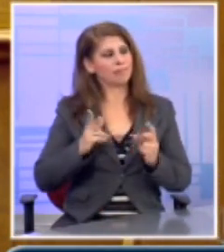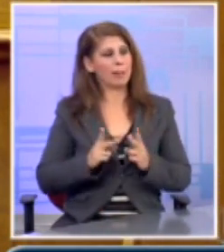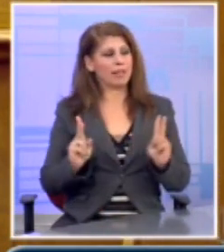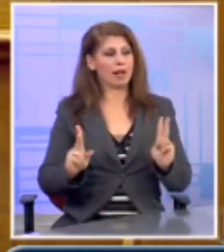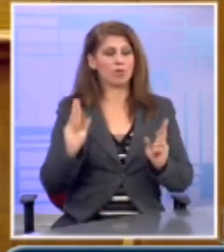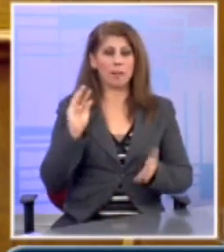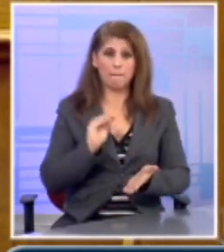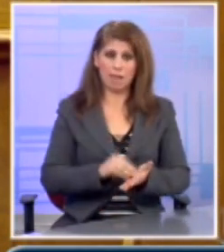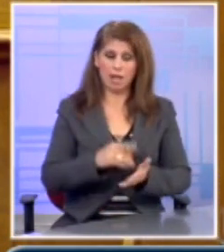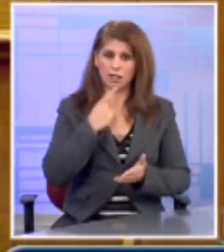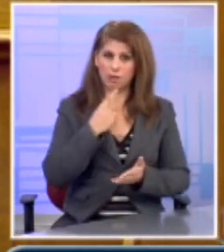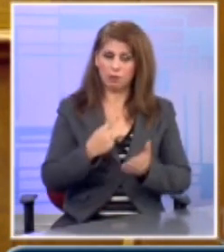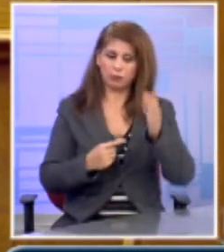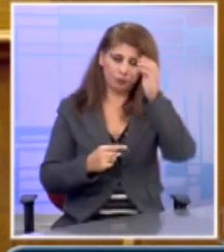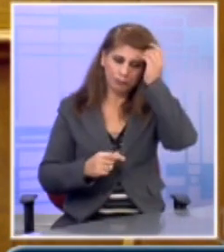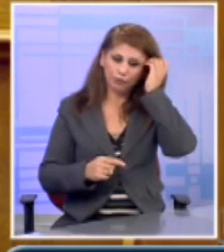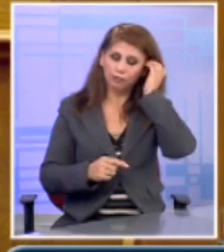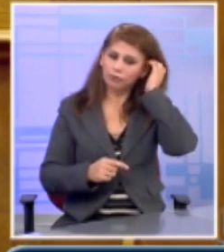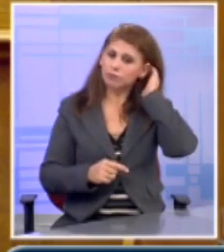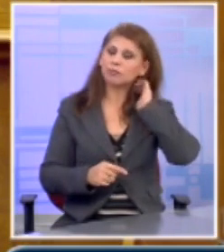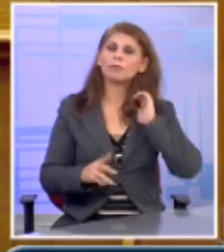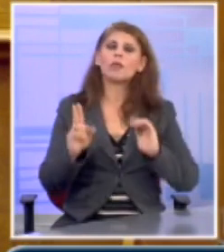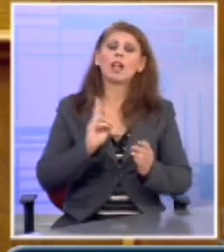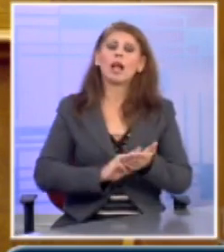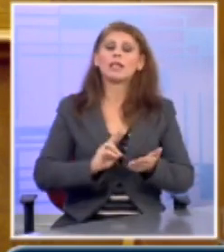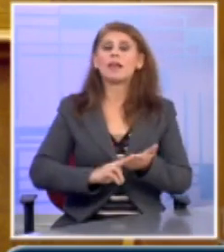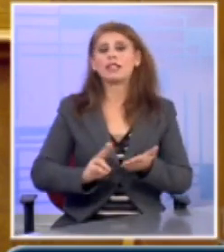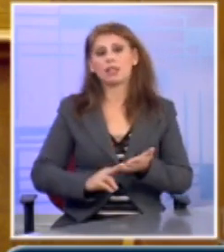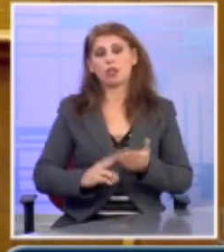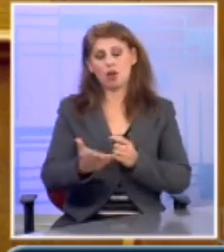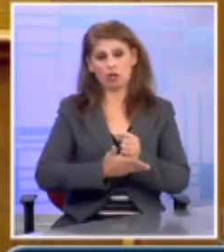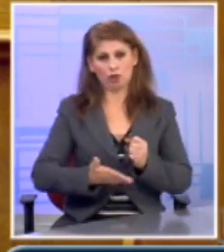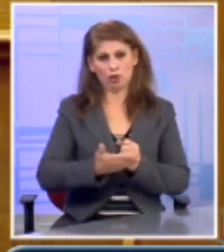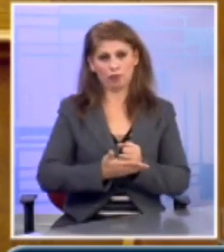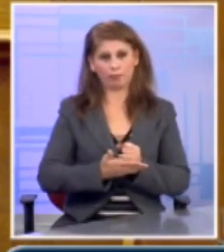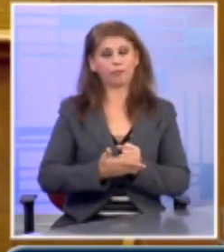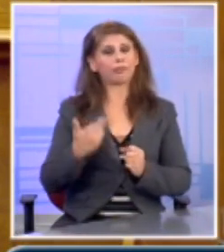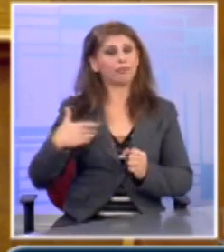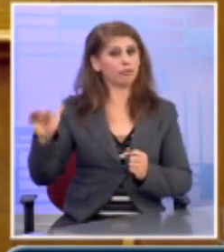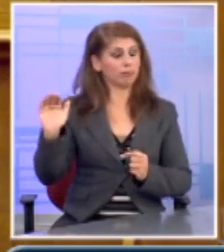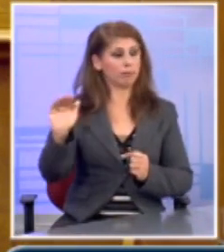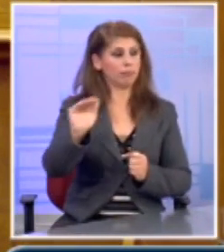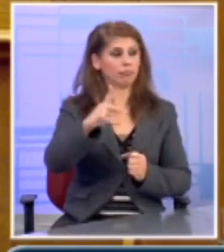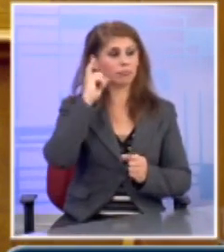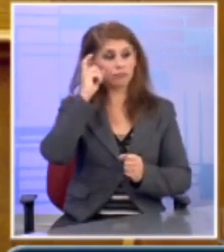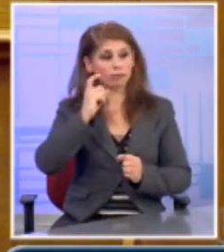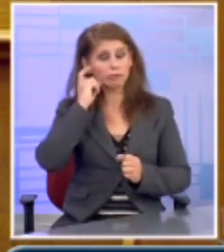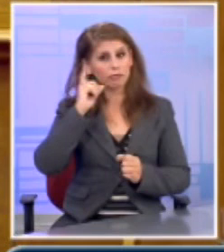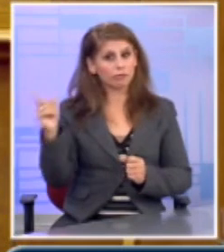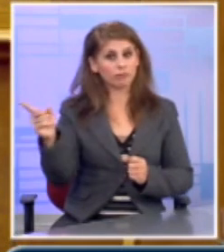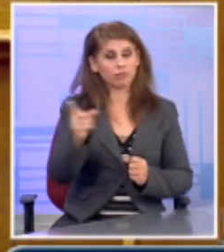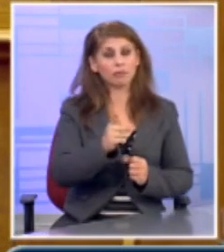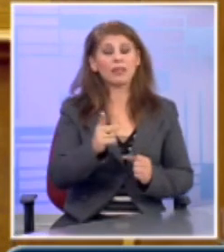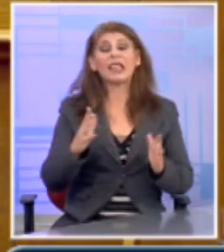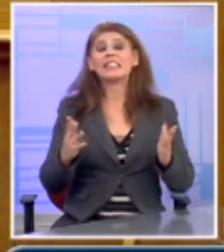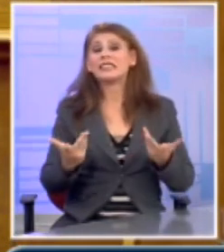επανέλθω στο ασφαλιστικό των αγροτών. Και σας καλώ να σκεφτείτε τι